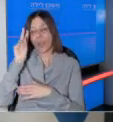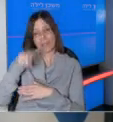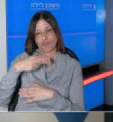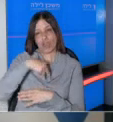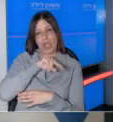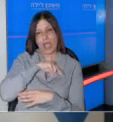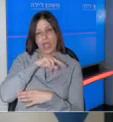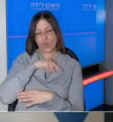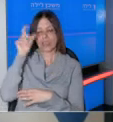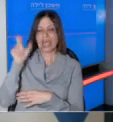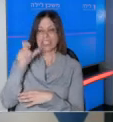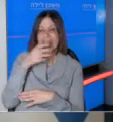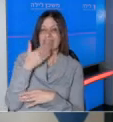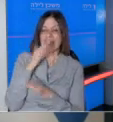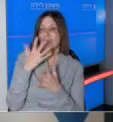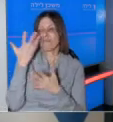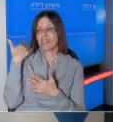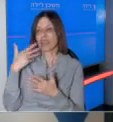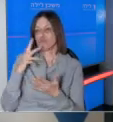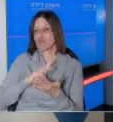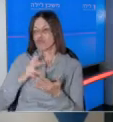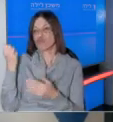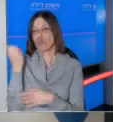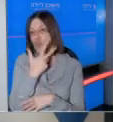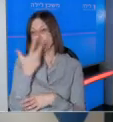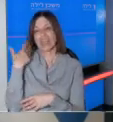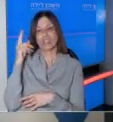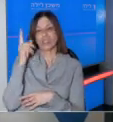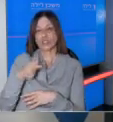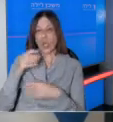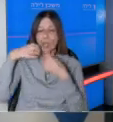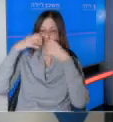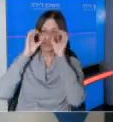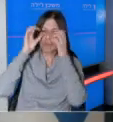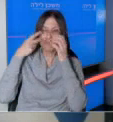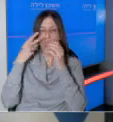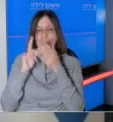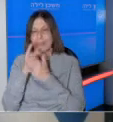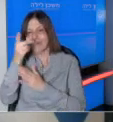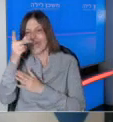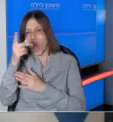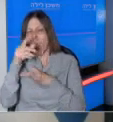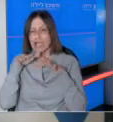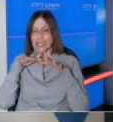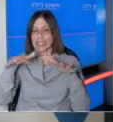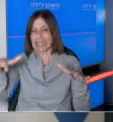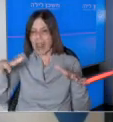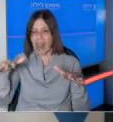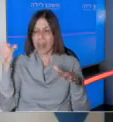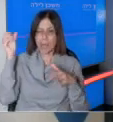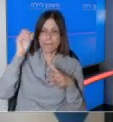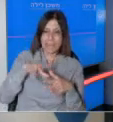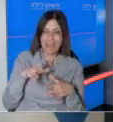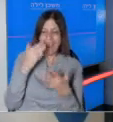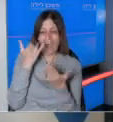אזרחי ישראל, אם לפני 3 שבועות היה צורך במשקפת כדי לראות מרחוק גל מגיע, הרי שעכשיו